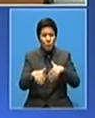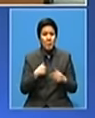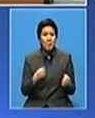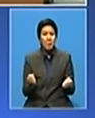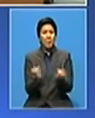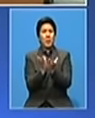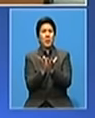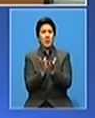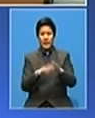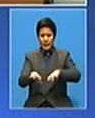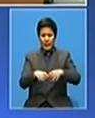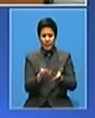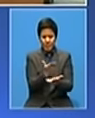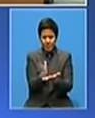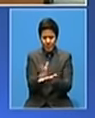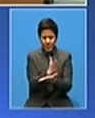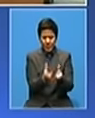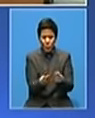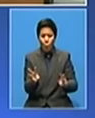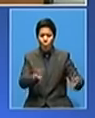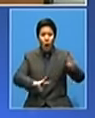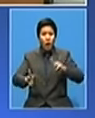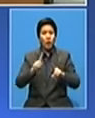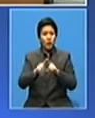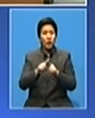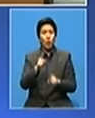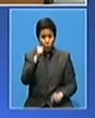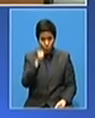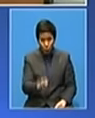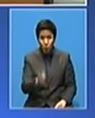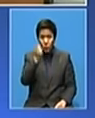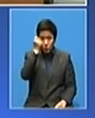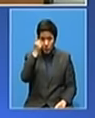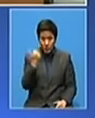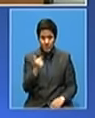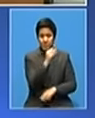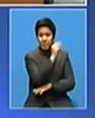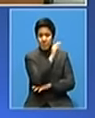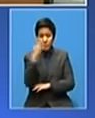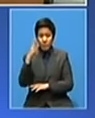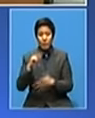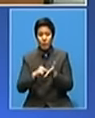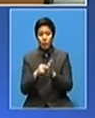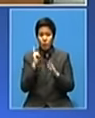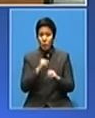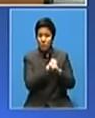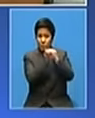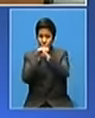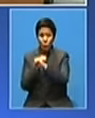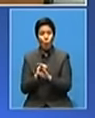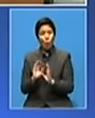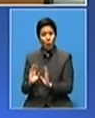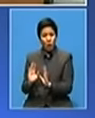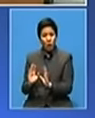กระทบจากการจัดที่ดินทำกินนี้บ้างนะครับก็ขอให้ทุกคนเข้าใจว่าพื้นที่ป่านั้นเป็นพื้นที่สงวนที่จำเป็นต้องมีการปกป้องดู